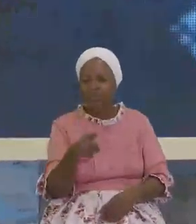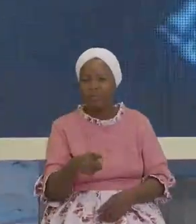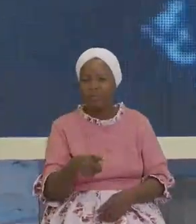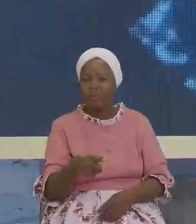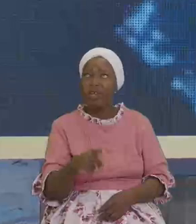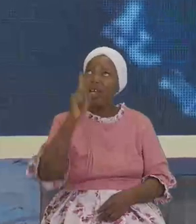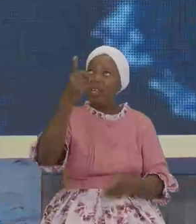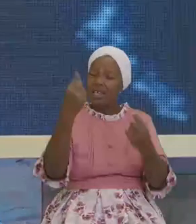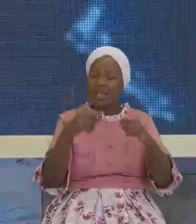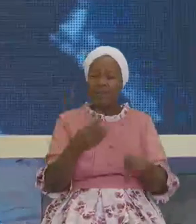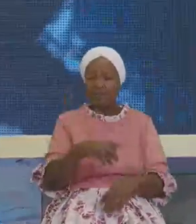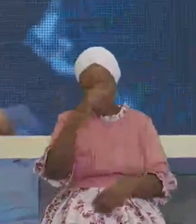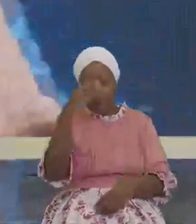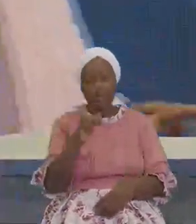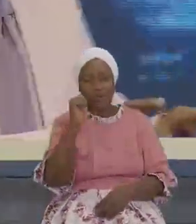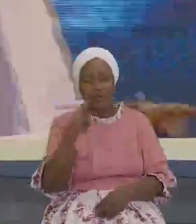Il est venu à cause de toi.